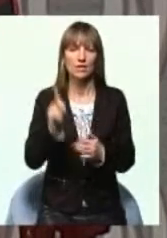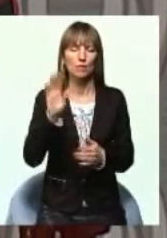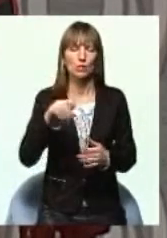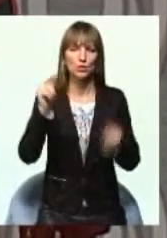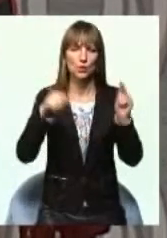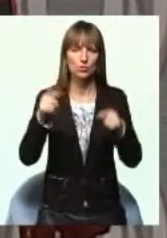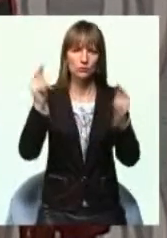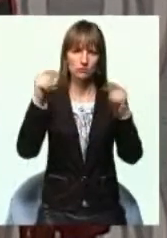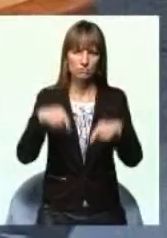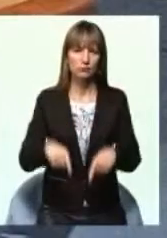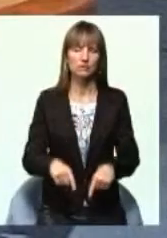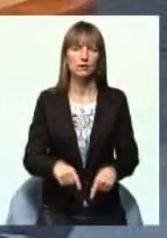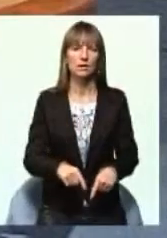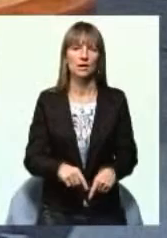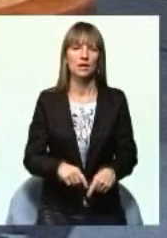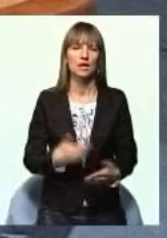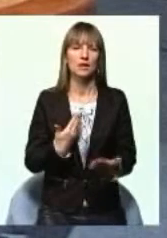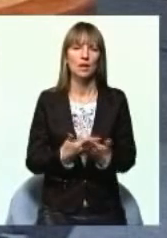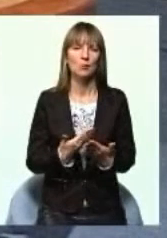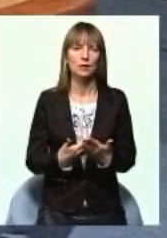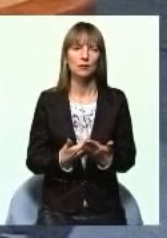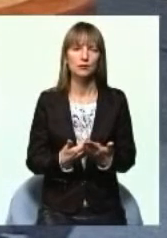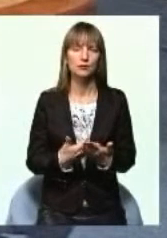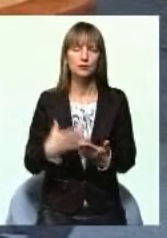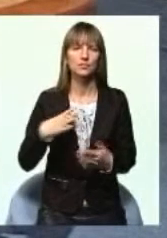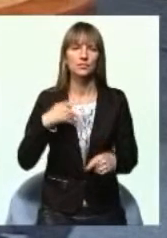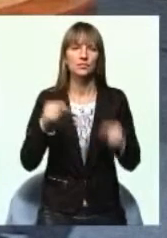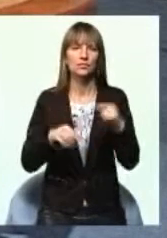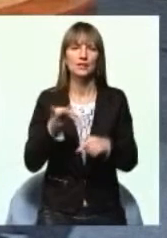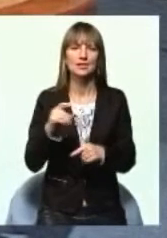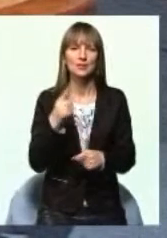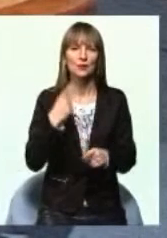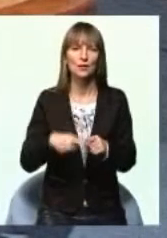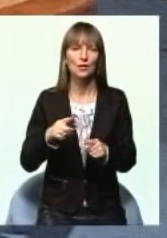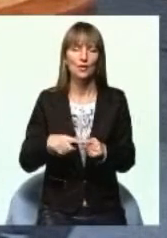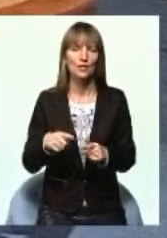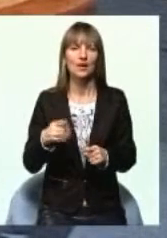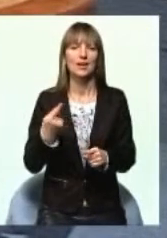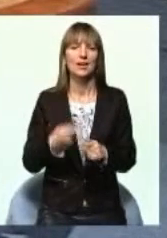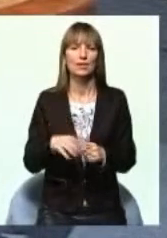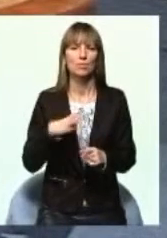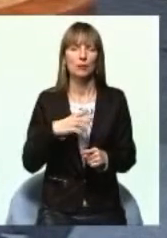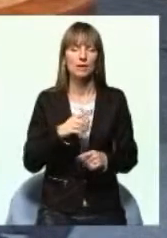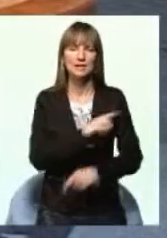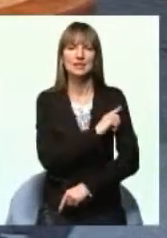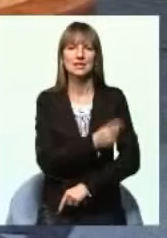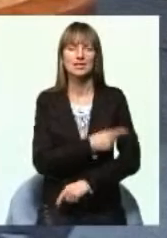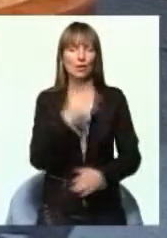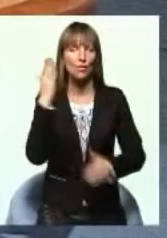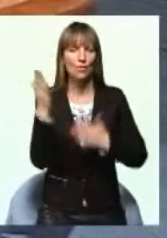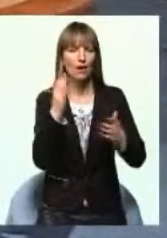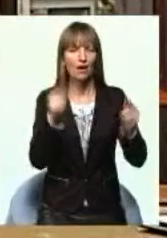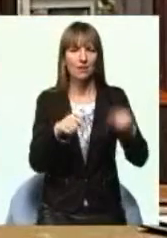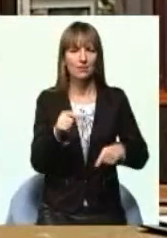вони спускаються? Ну, наприклад, був дощ із морковок. Значить, це пройшов ураган над